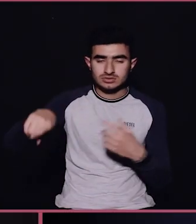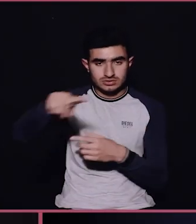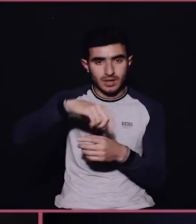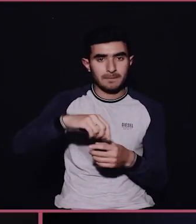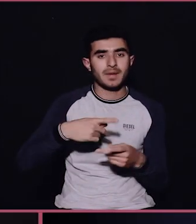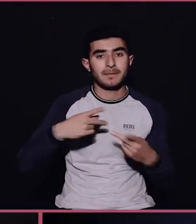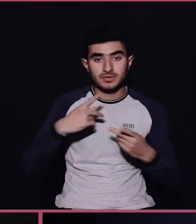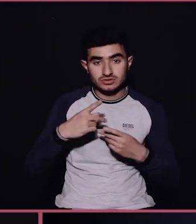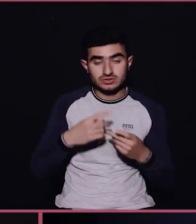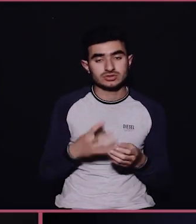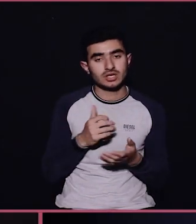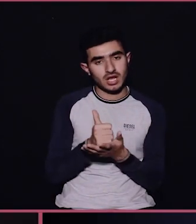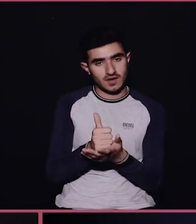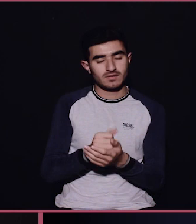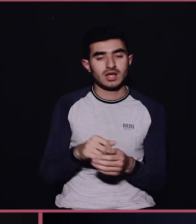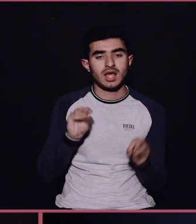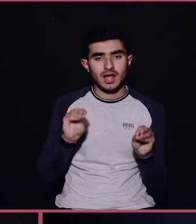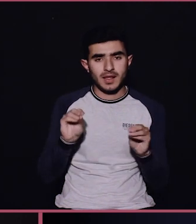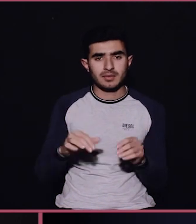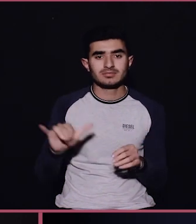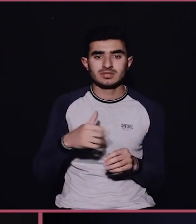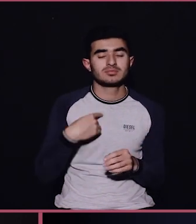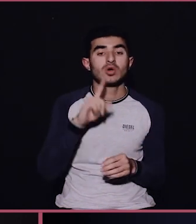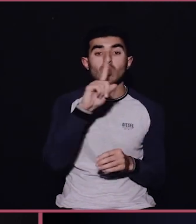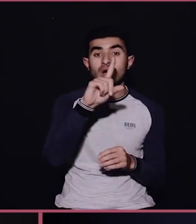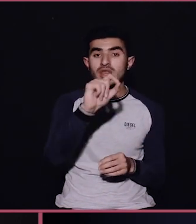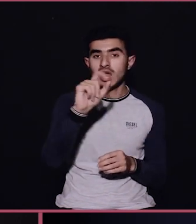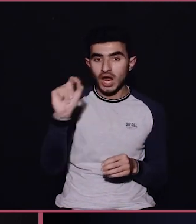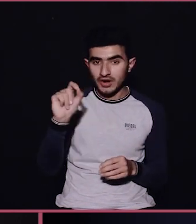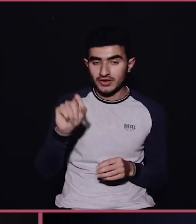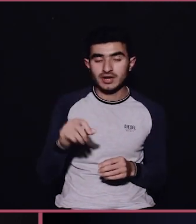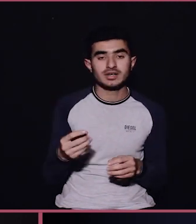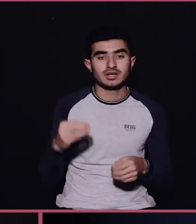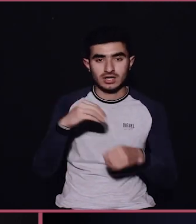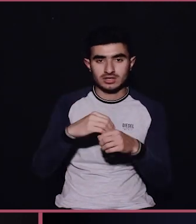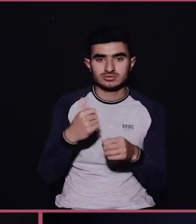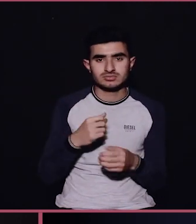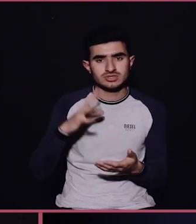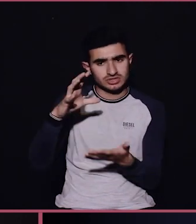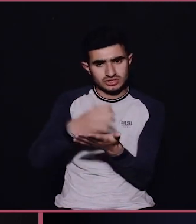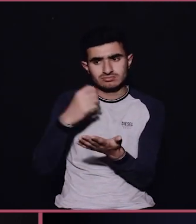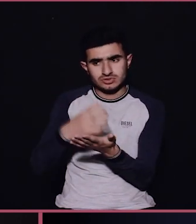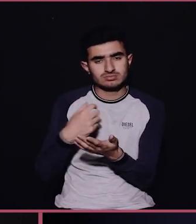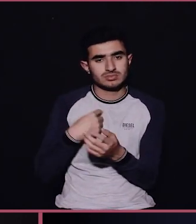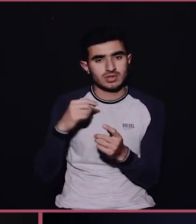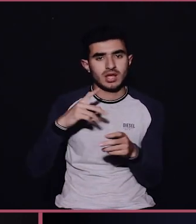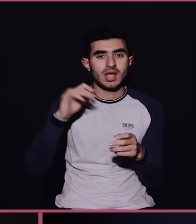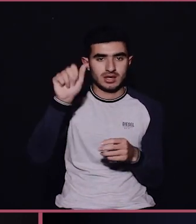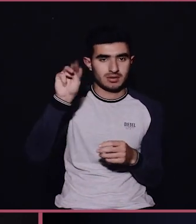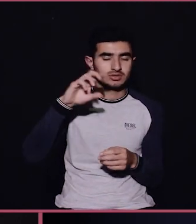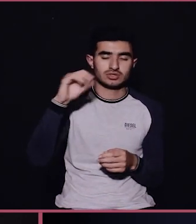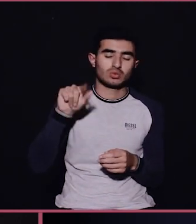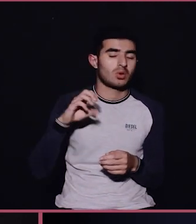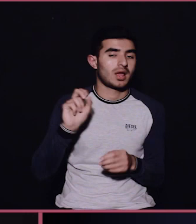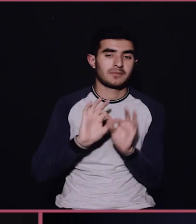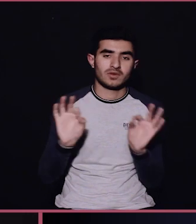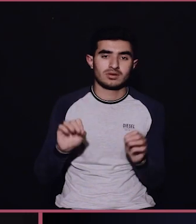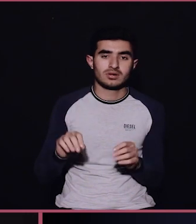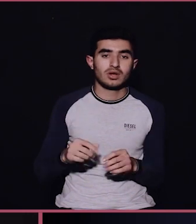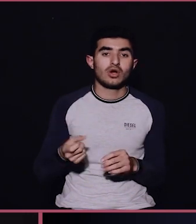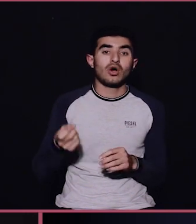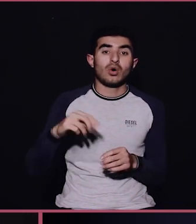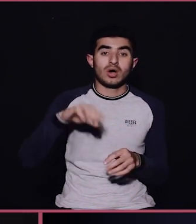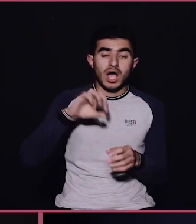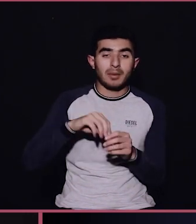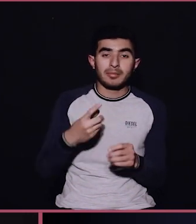ही होना है, और एज अ बाई प्रोडक्ट पूरी इंडस्ट्री को फ़ायदा होगा. फॉर एग्जांपल Amazon has performed over 100 acquisitions in its lifetime, जिसके